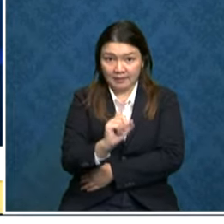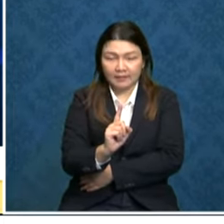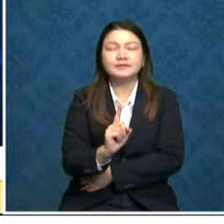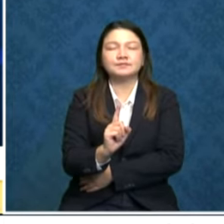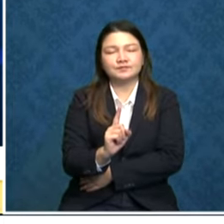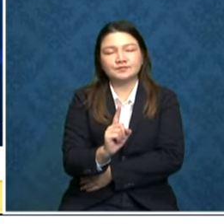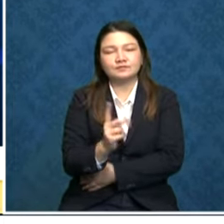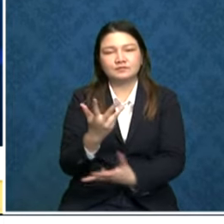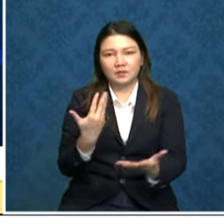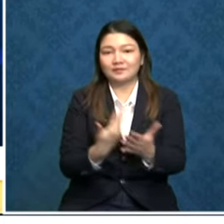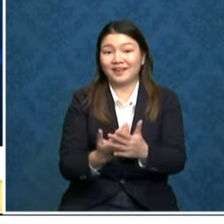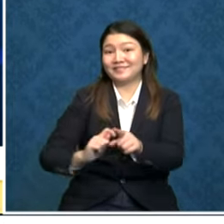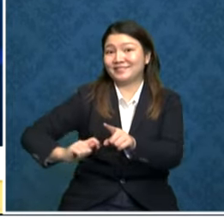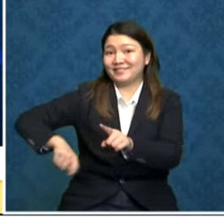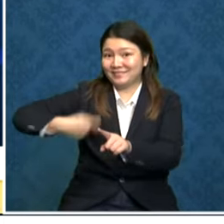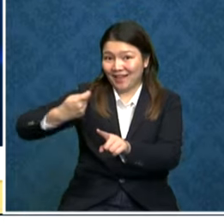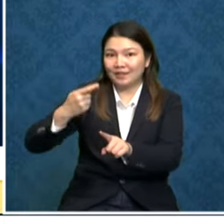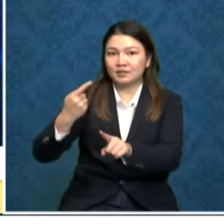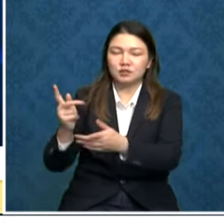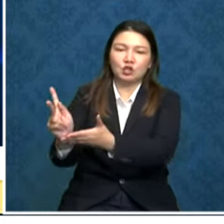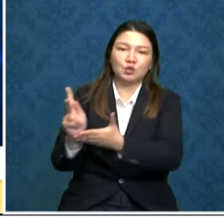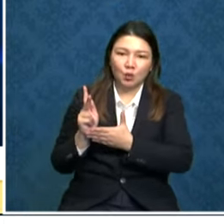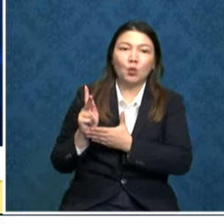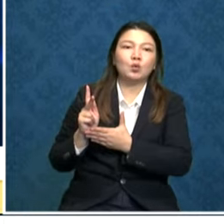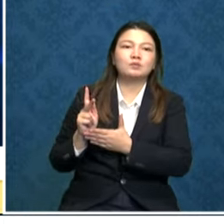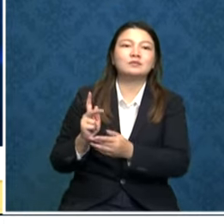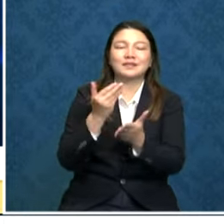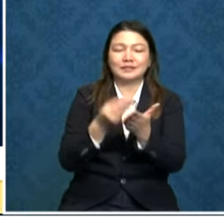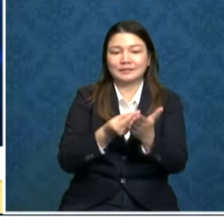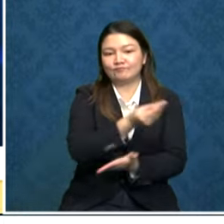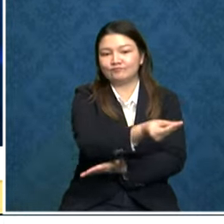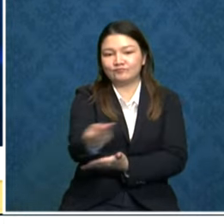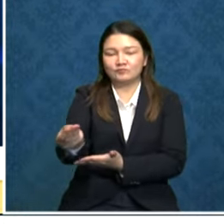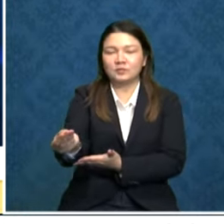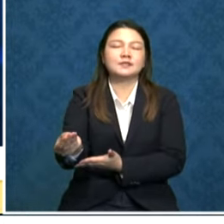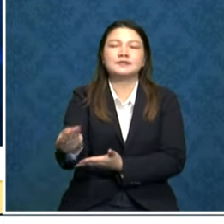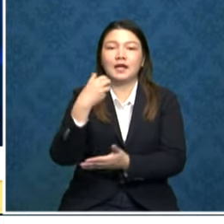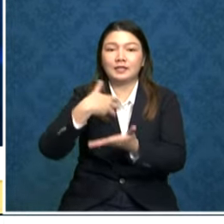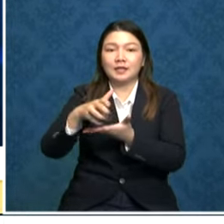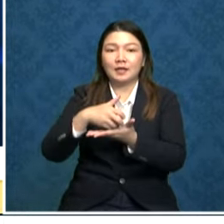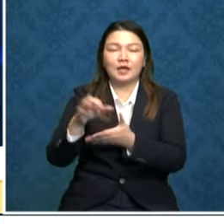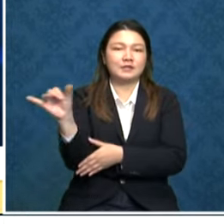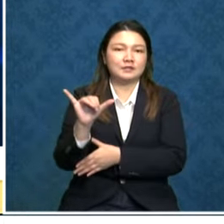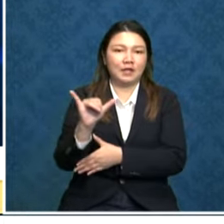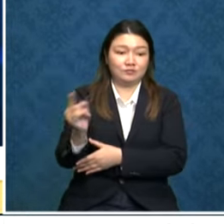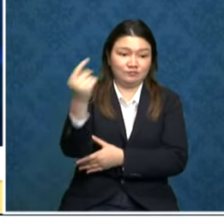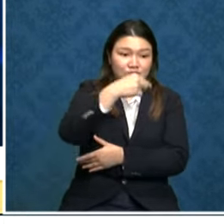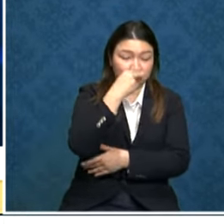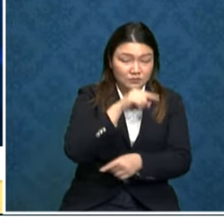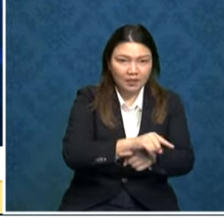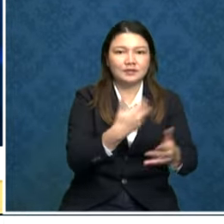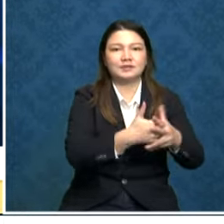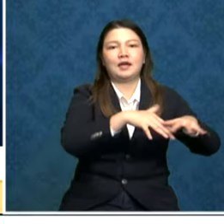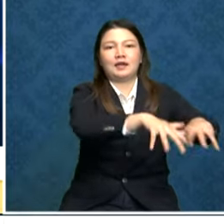พูดถึงฝั่งรายจ่ายที่เกิดจากการกู้มาแจกอย่างเดียวก็อาจจะไม่ครบถ้วนครับเราจึงต้องพิจารณาถึงฝั่งรายได้ด้วยเช่นเดียวกัน